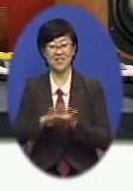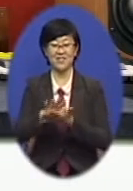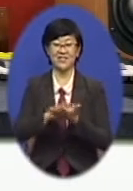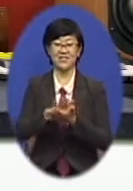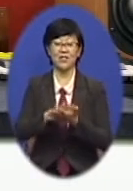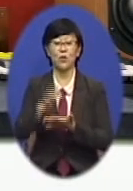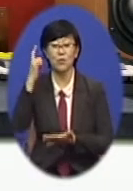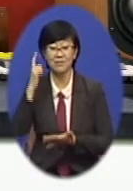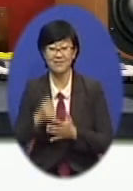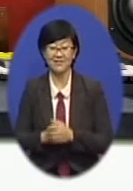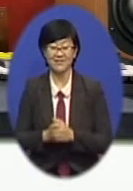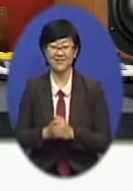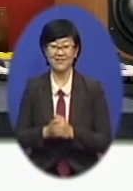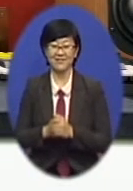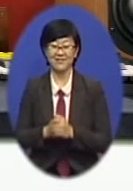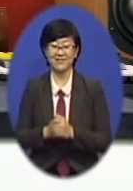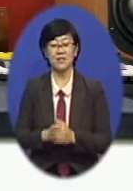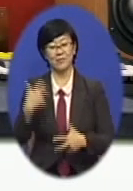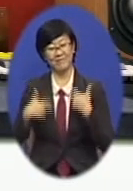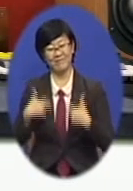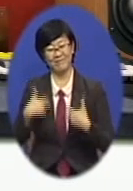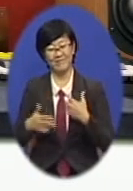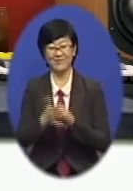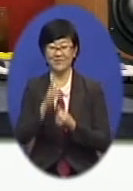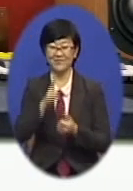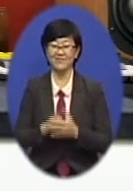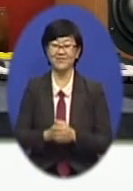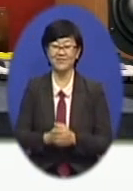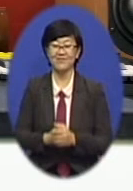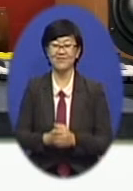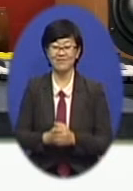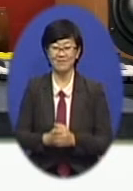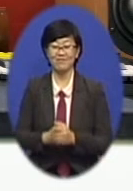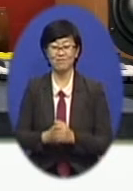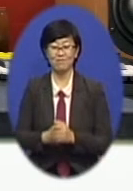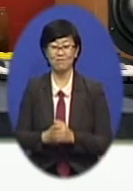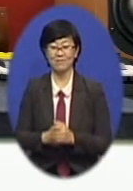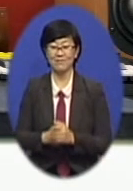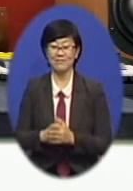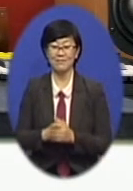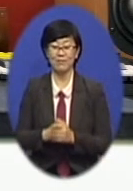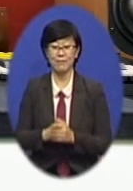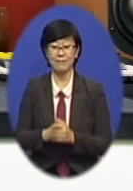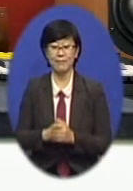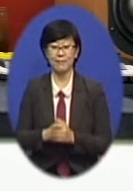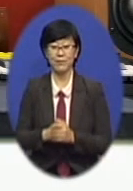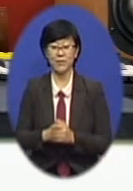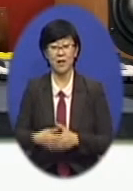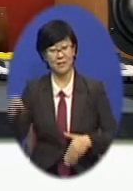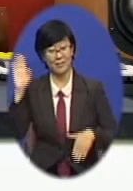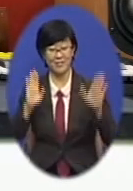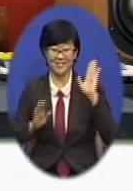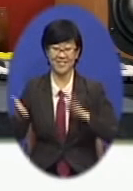아니, 왜 그러셨어요? 예, 그냥 즐거웠어요. 즐거우셔서. 아, 네. 예. 그래요. 끄트머리